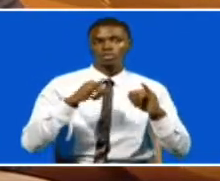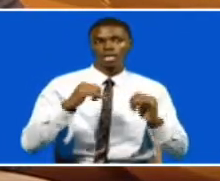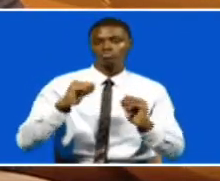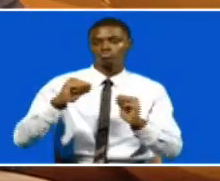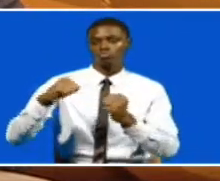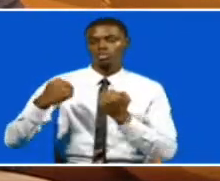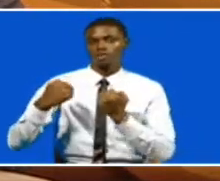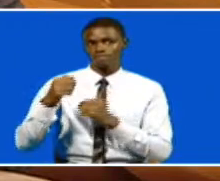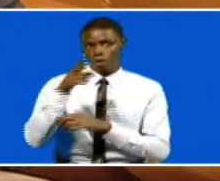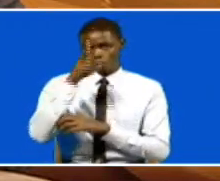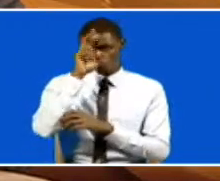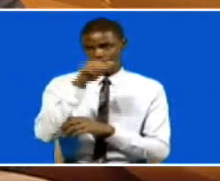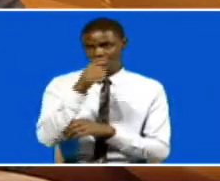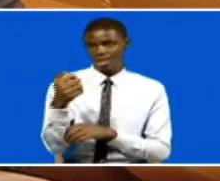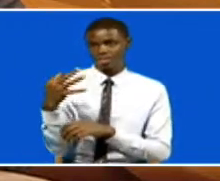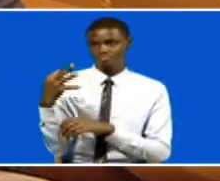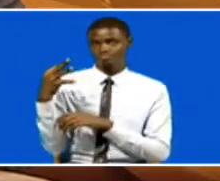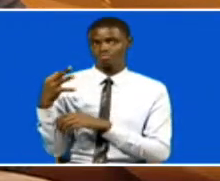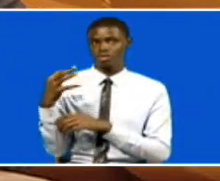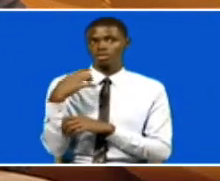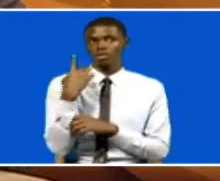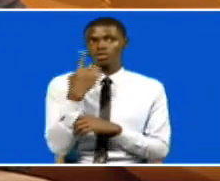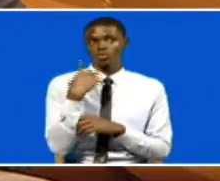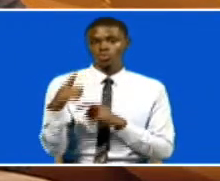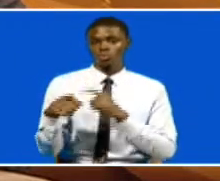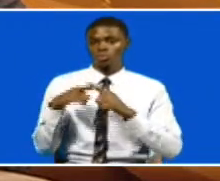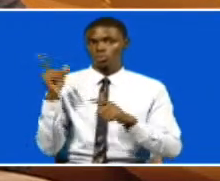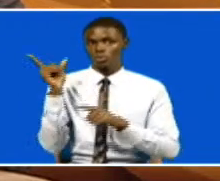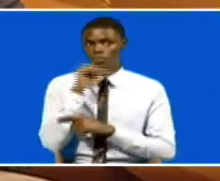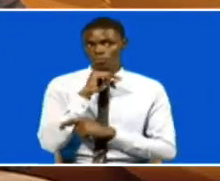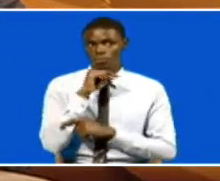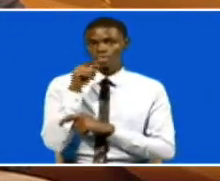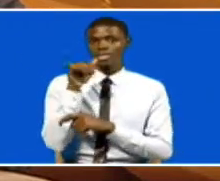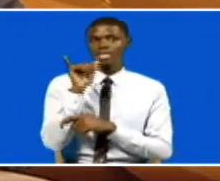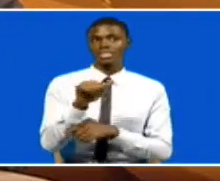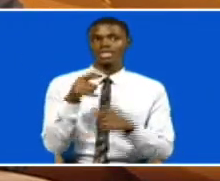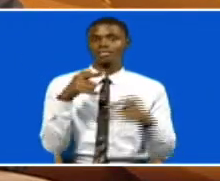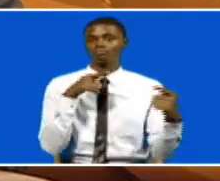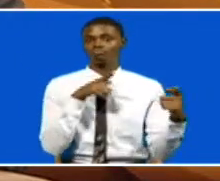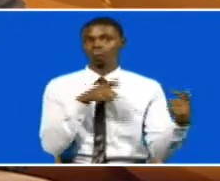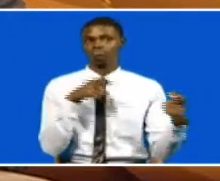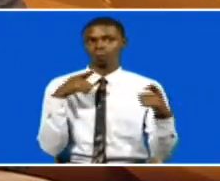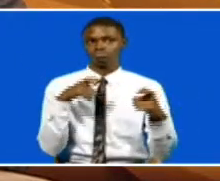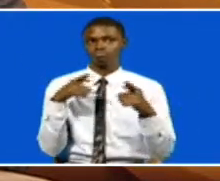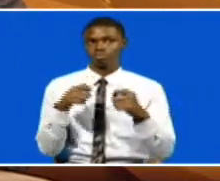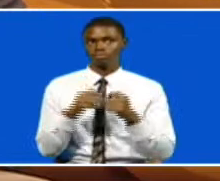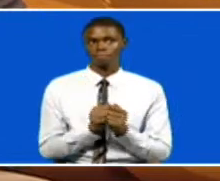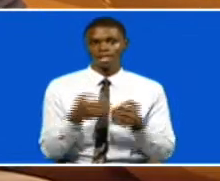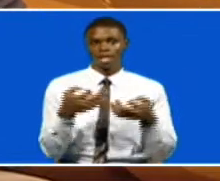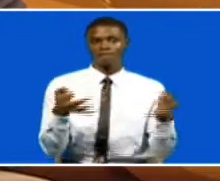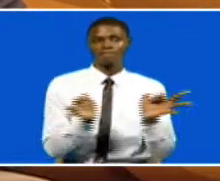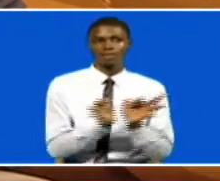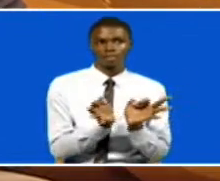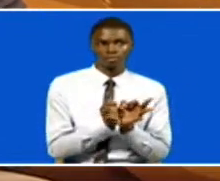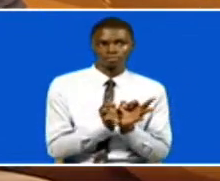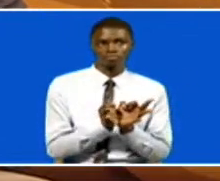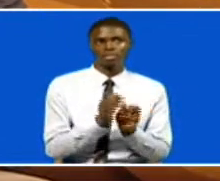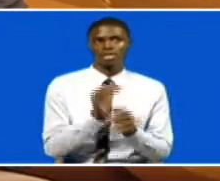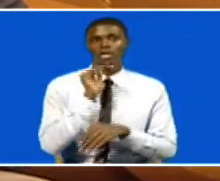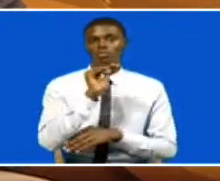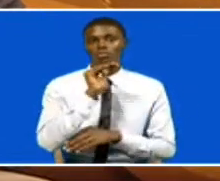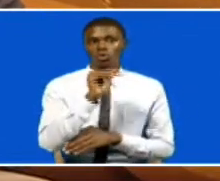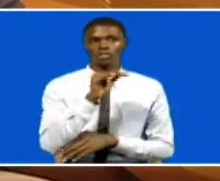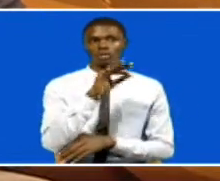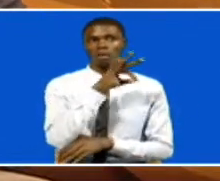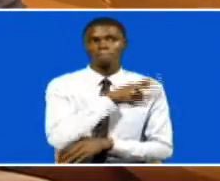kuwaokoa maafisa wengine watatu waliokuwa wameuawa kwenye shambulizi hilo baada ya kuvamiwa. Familia ya marehemu sasa inaomba